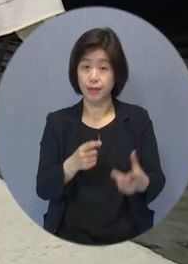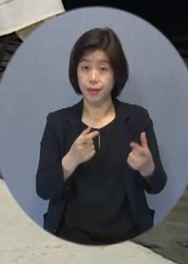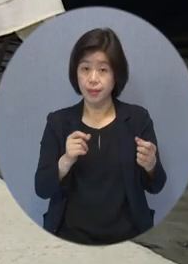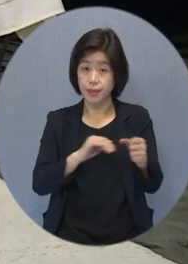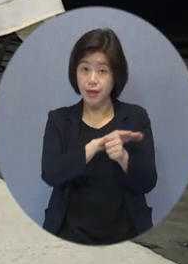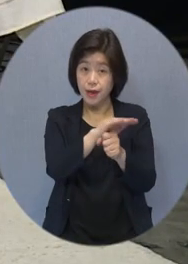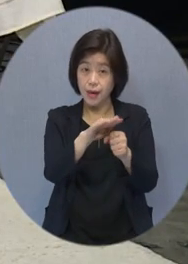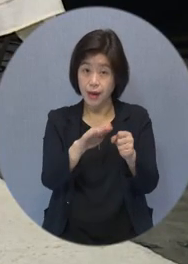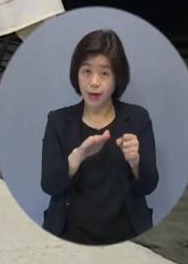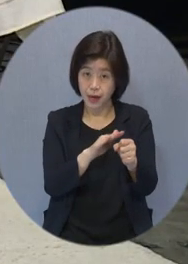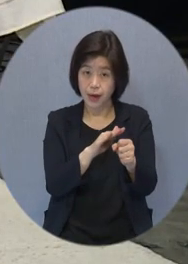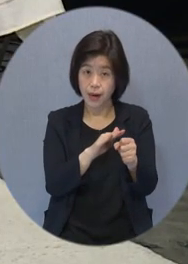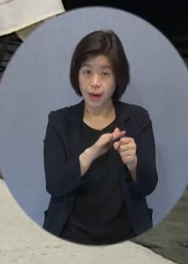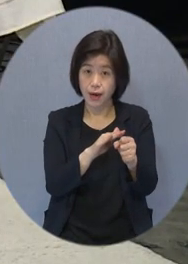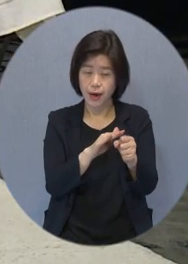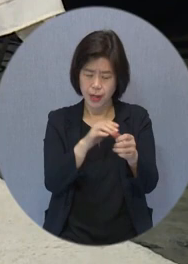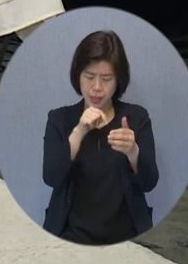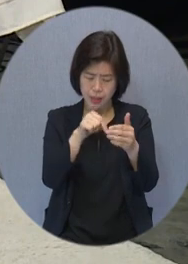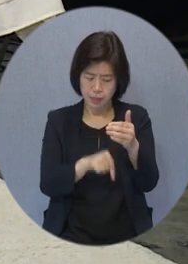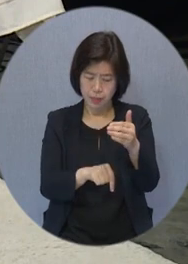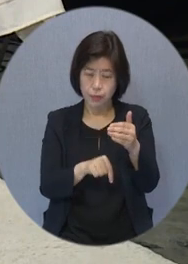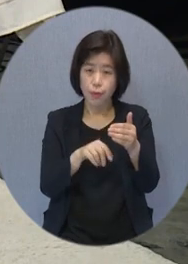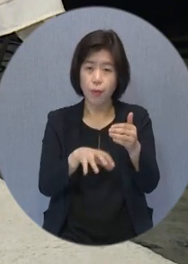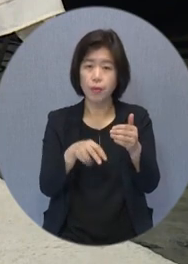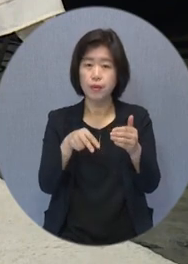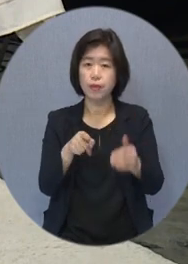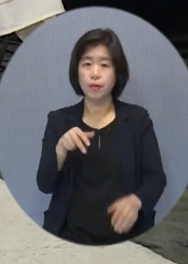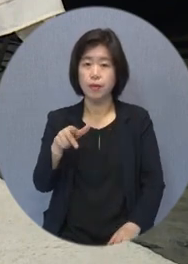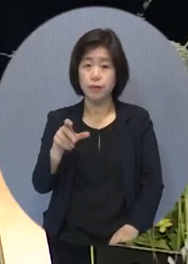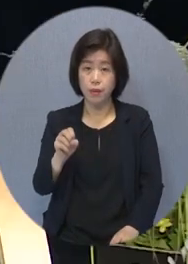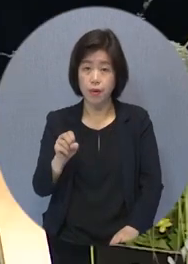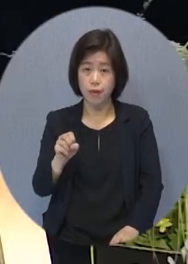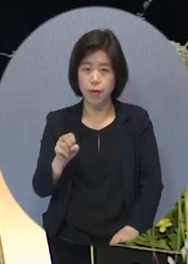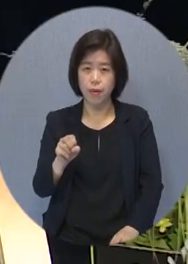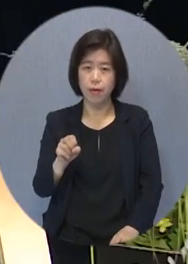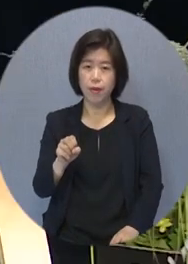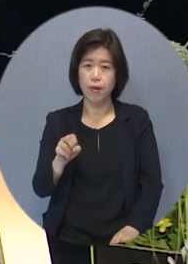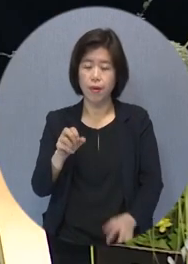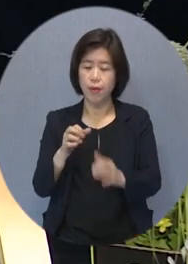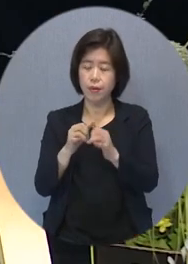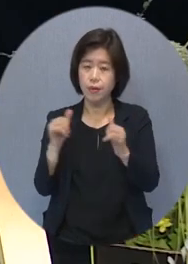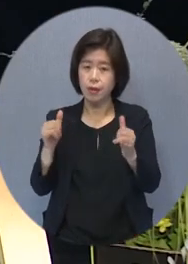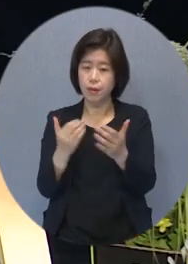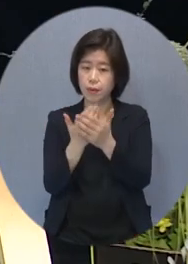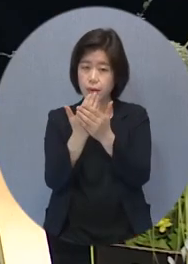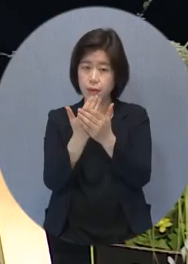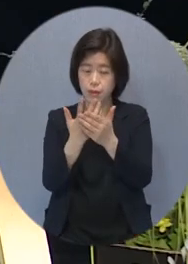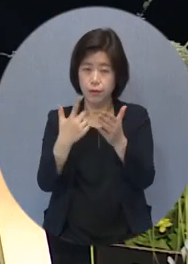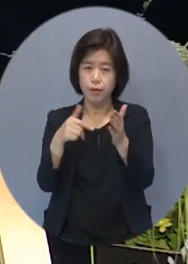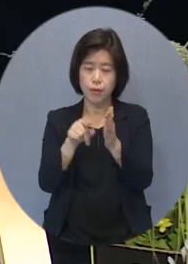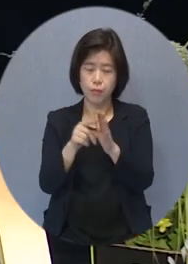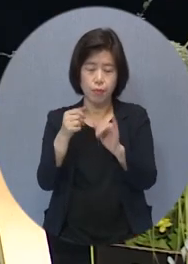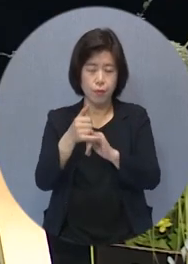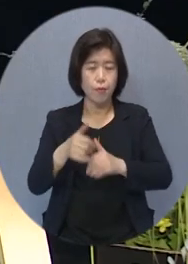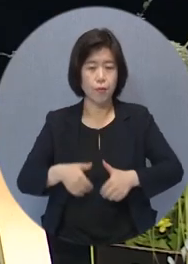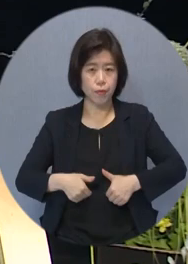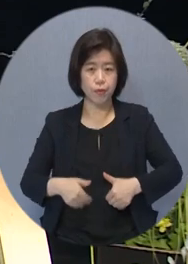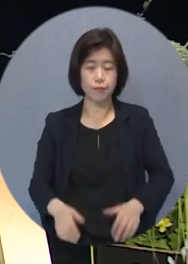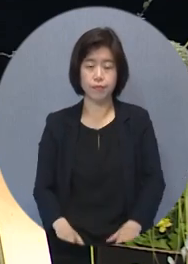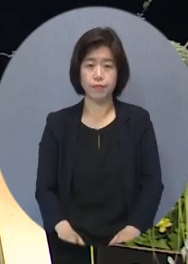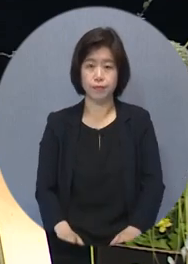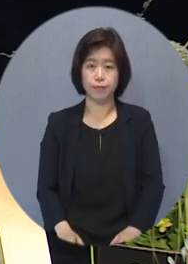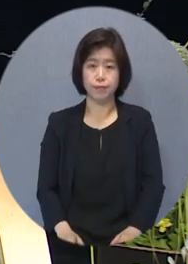서정은 인류 발전의 절대적 산물입니다. 시인은 서정과 사랑을